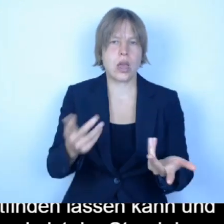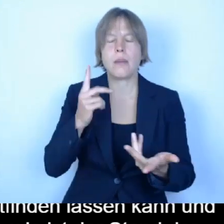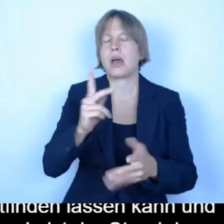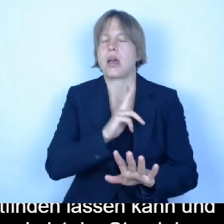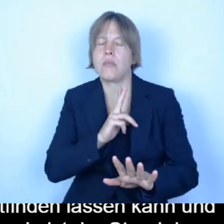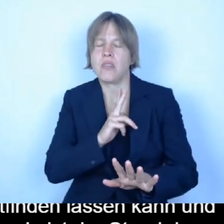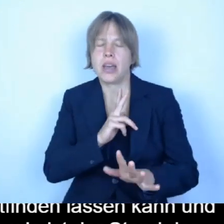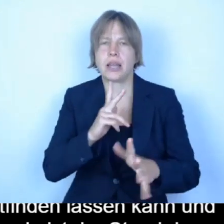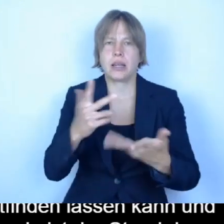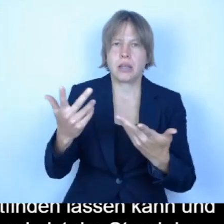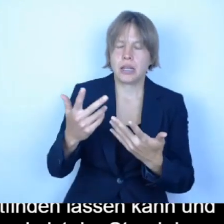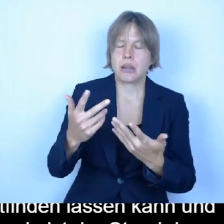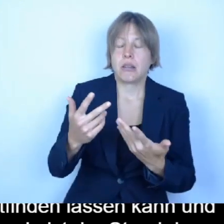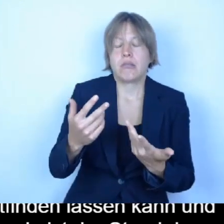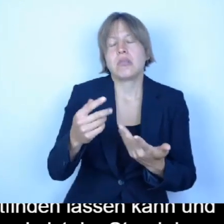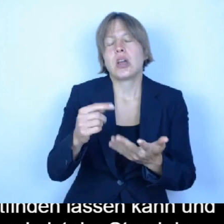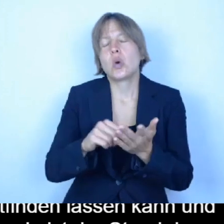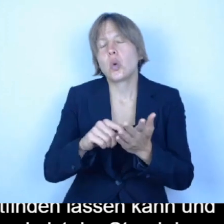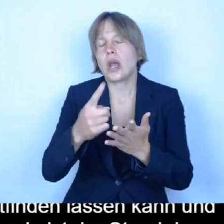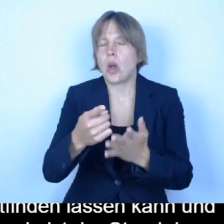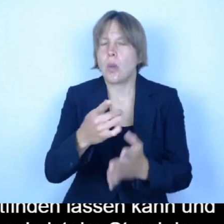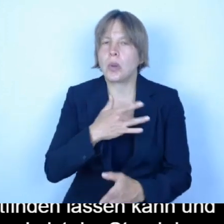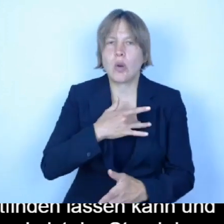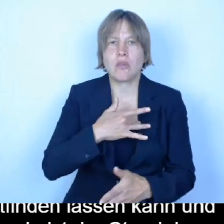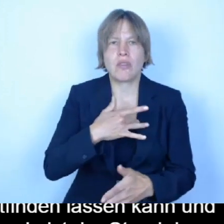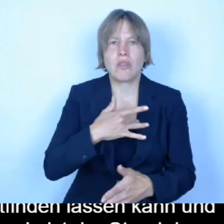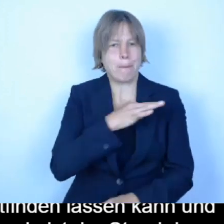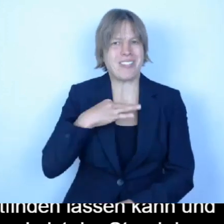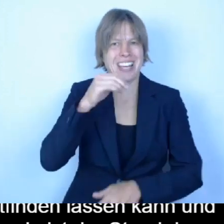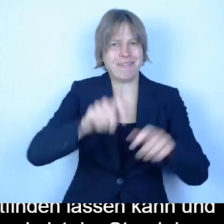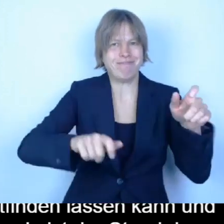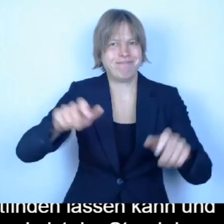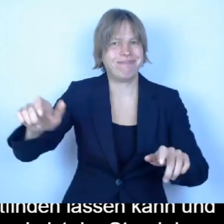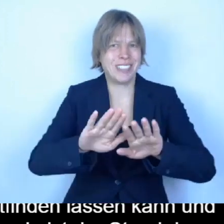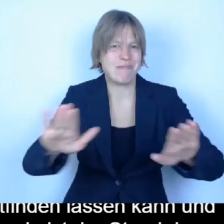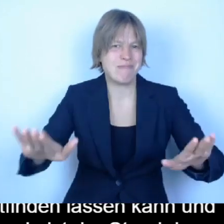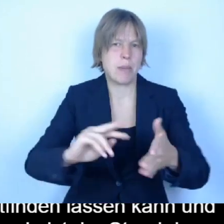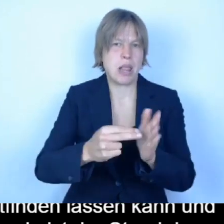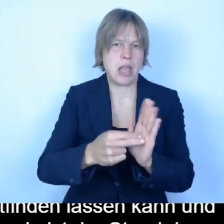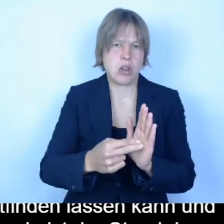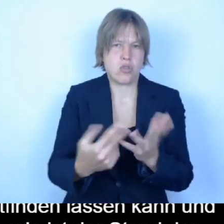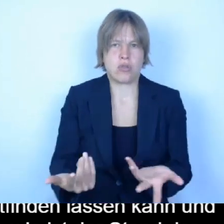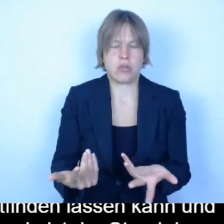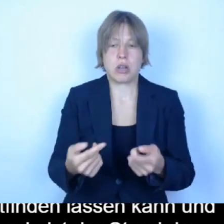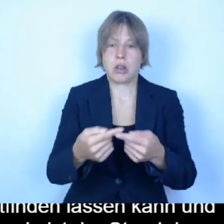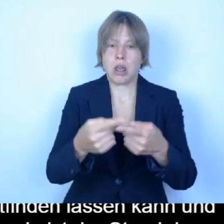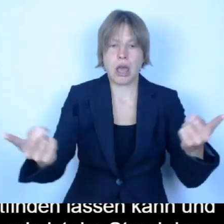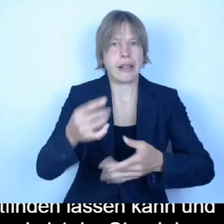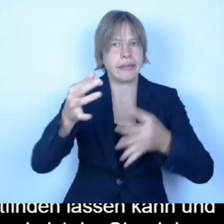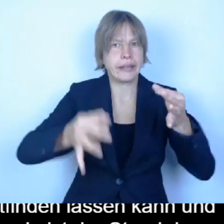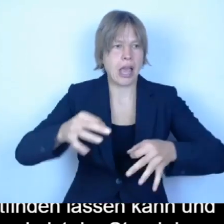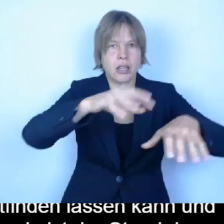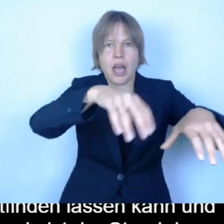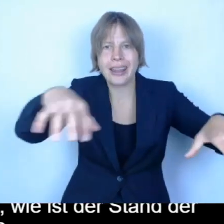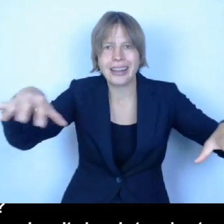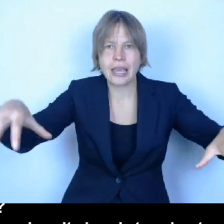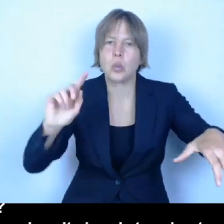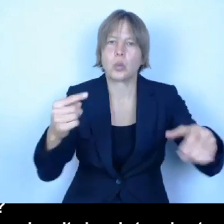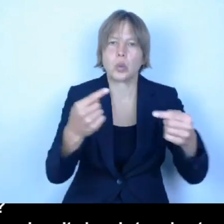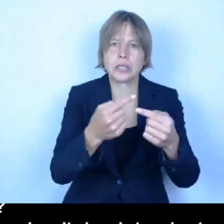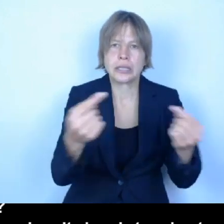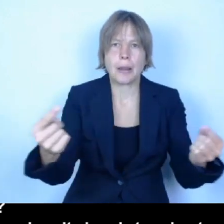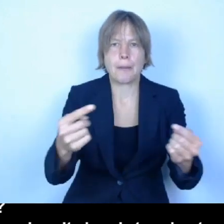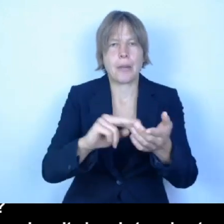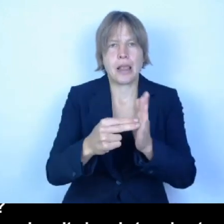regeln dann. Aber das ist ein Konzept, das wir uns sehr gut vorstellen können, um eben dann auch die Zeiträume zu verkürzen, da wo es jetzt mit den